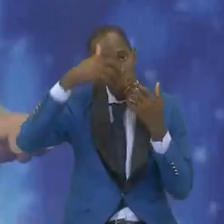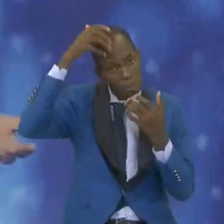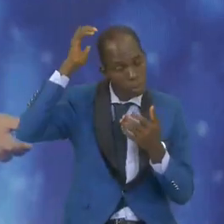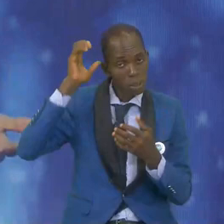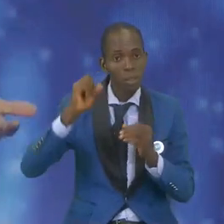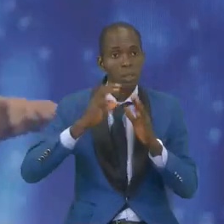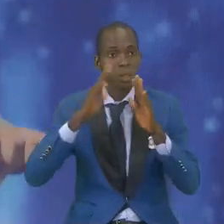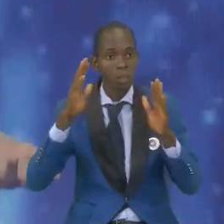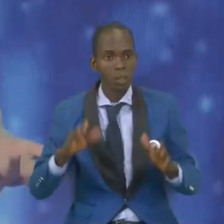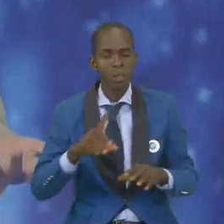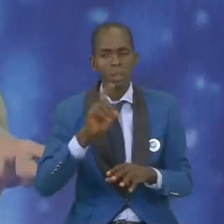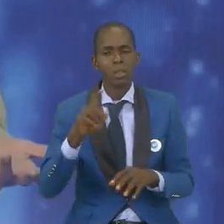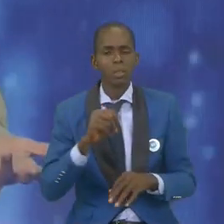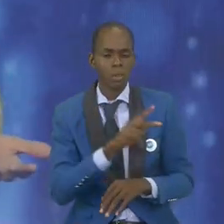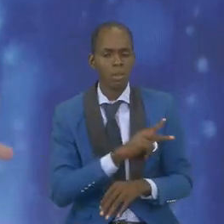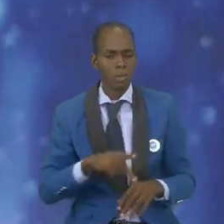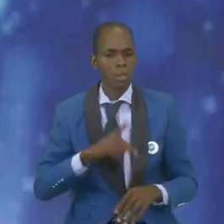lion.